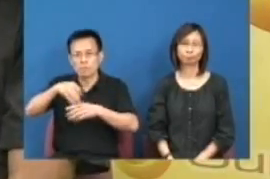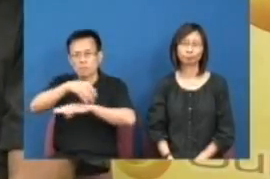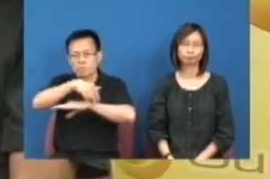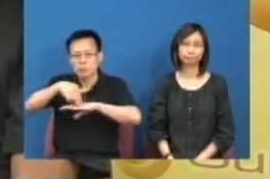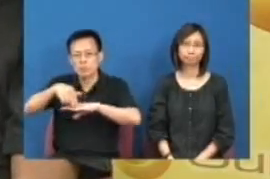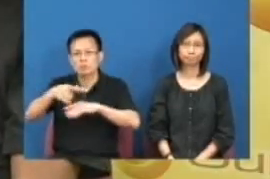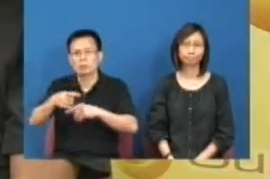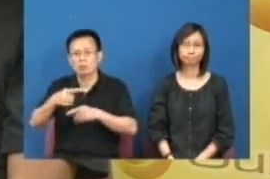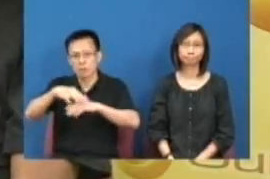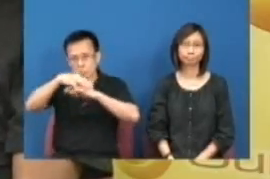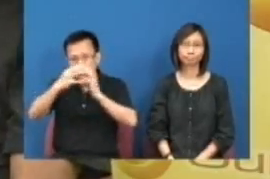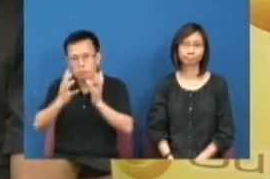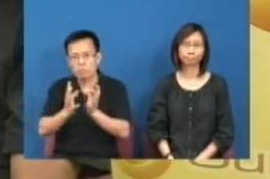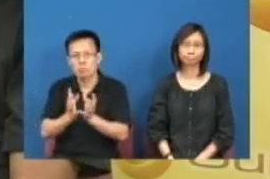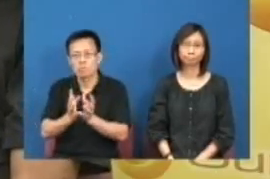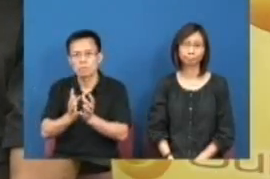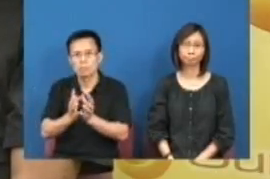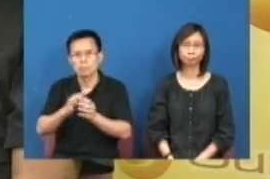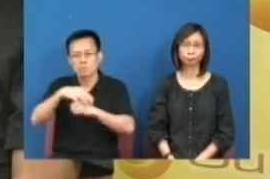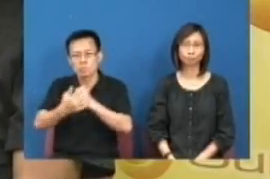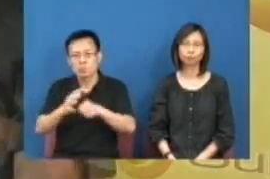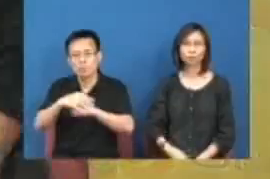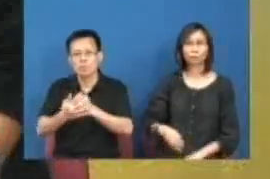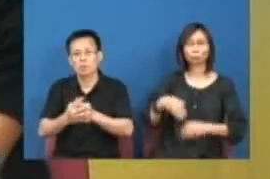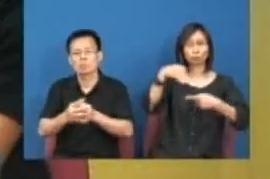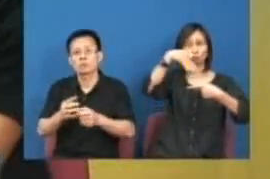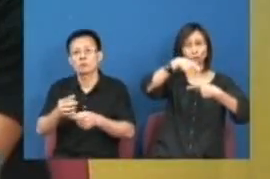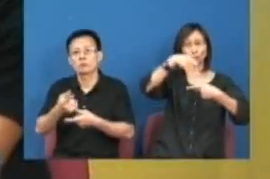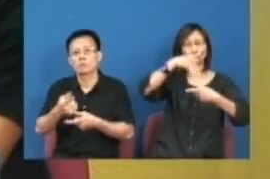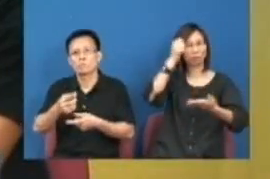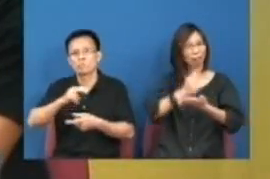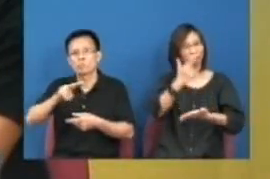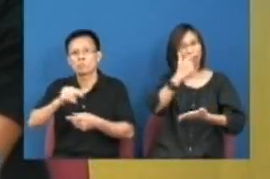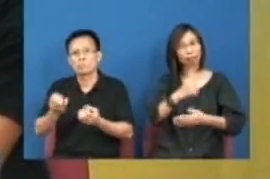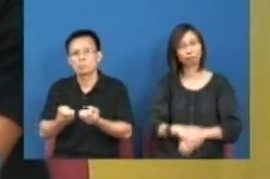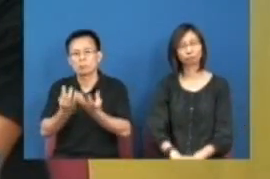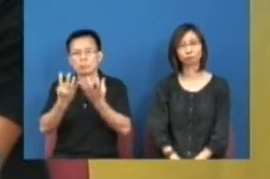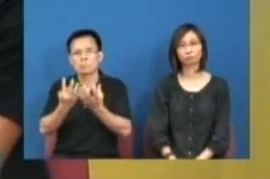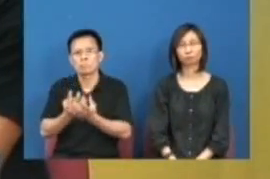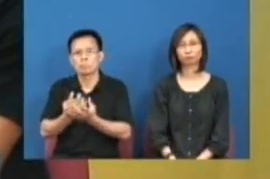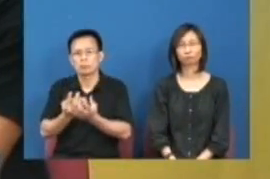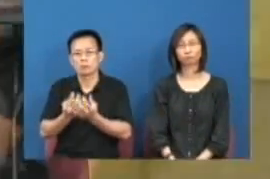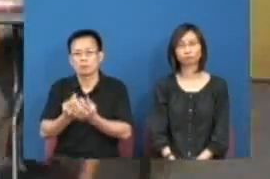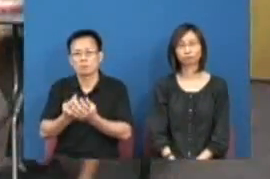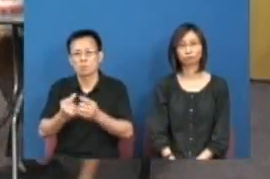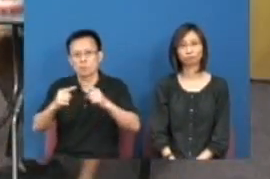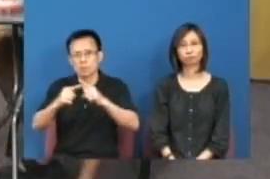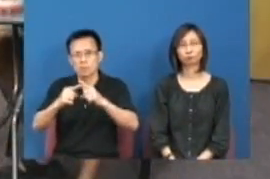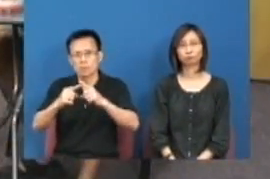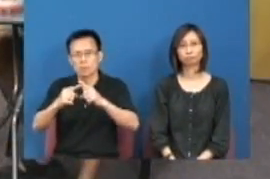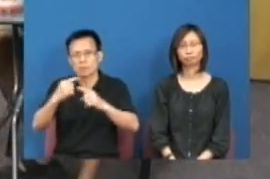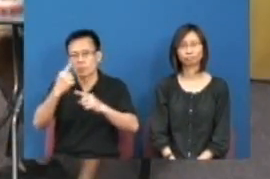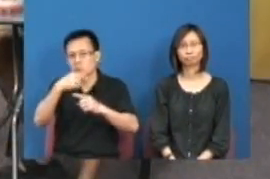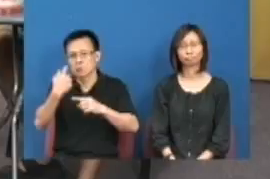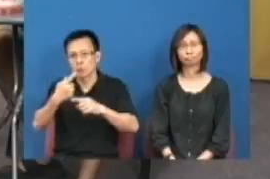係呢個係喺全世界 深圳都貴 喎，都會出現嘅過程就係、是，即係一個人口流動嘅過程